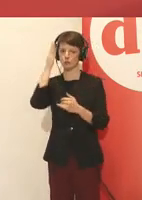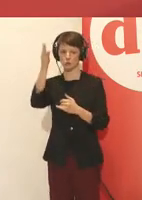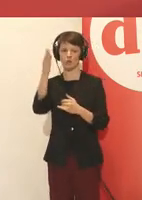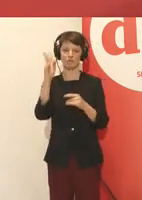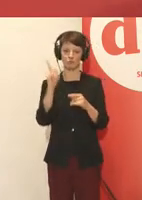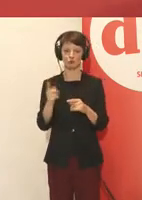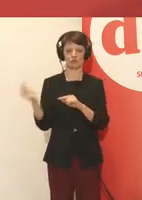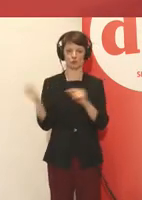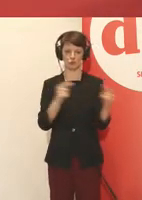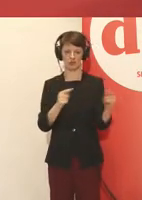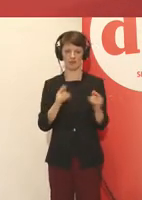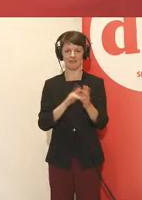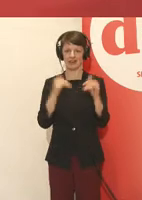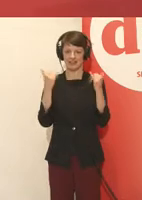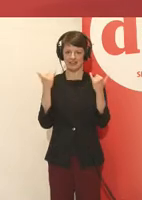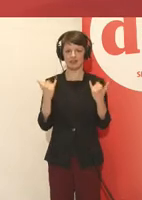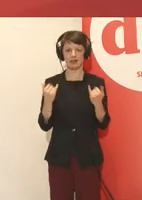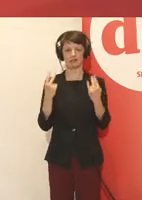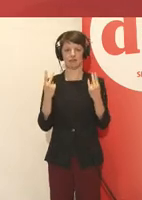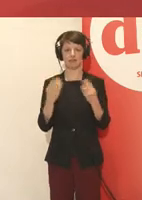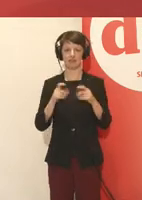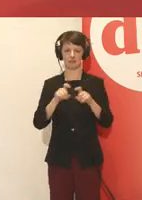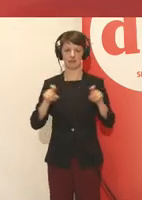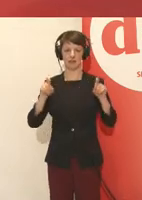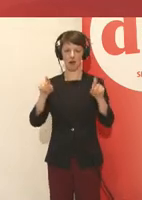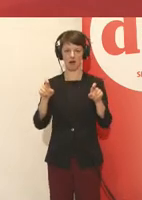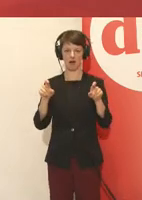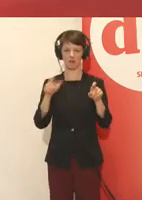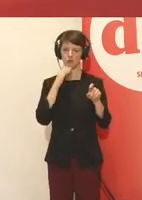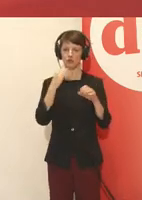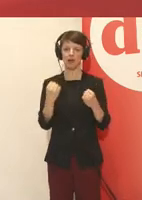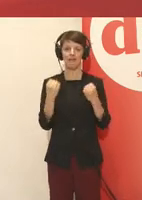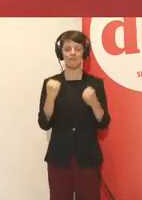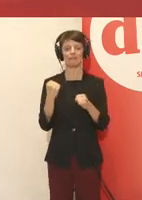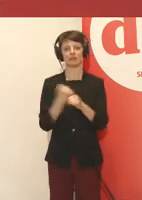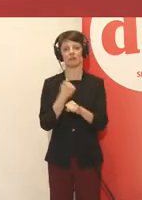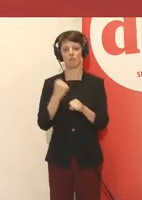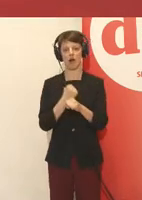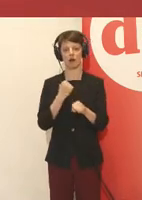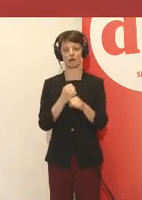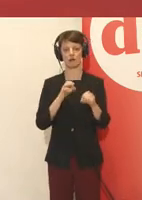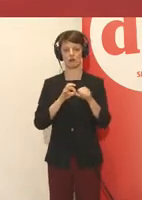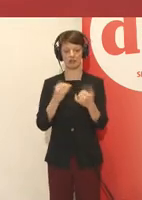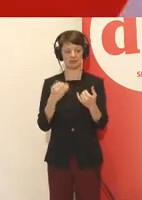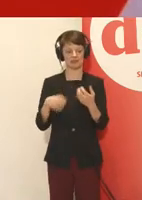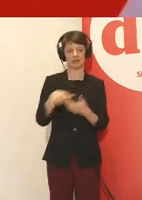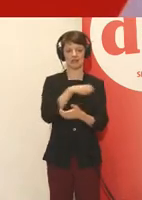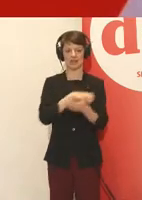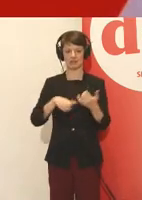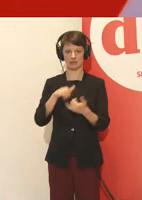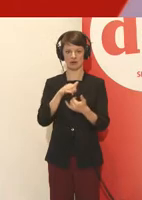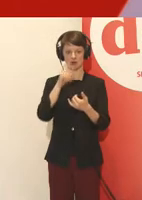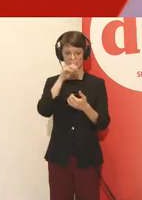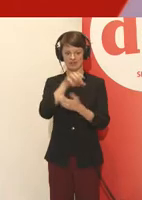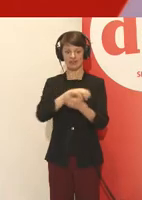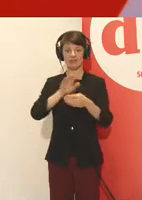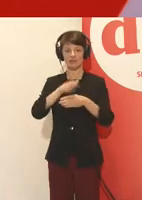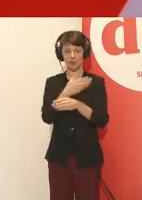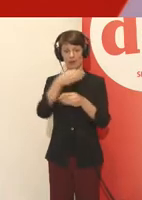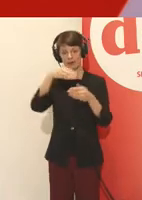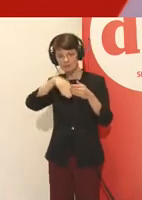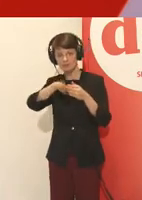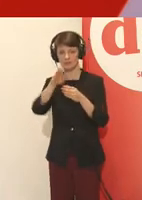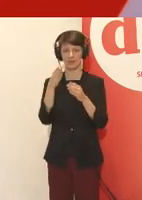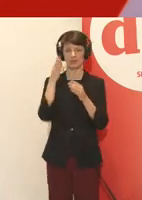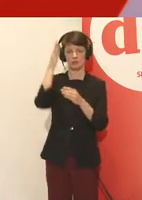denn genau jetzt geht es darum dass wir uns fit machen müssen mit der krise und aus der krise heraus den weg